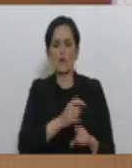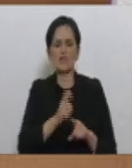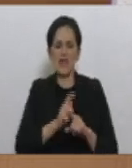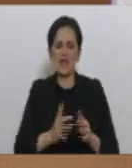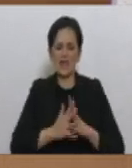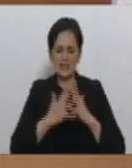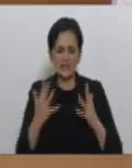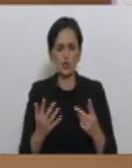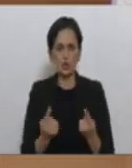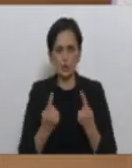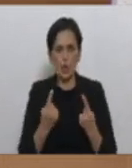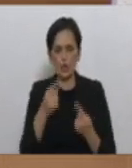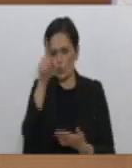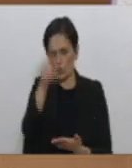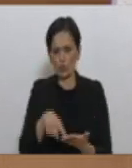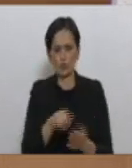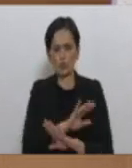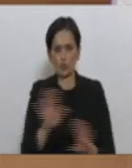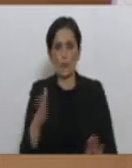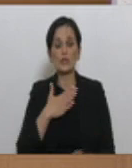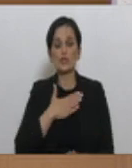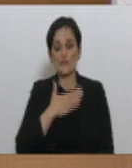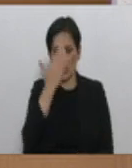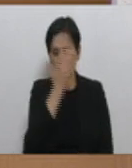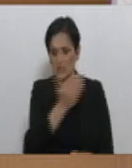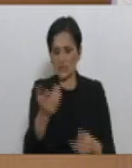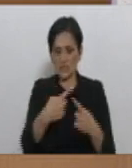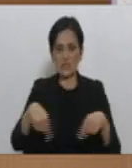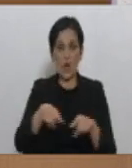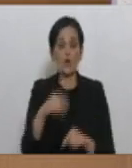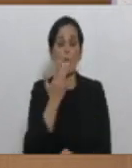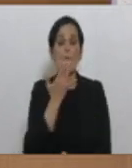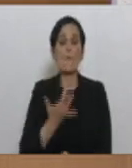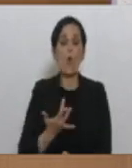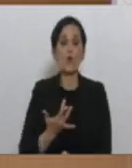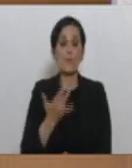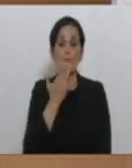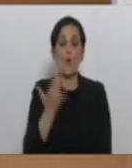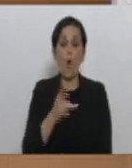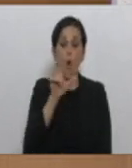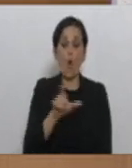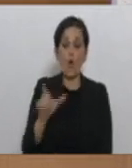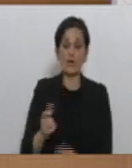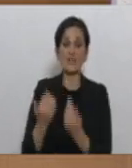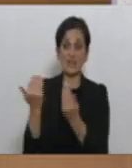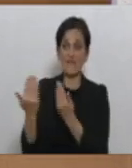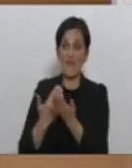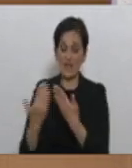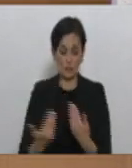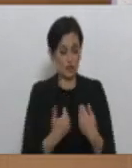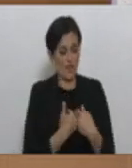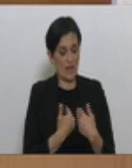დიდი უნდობლობა ჩვენი საზოგადოებისა, პოლიტიკის, პოლიტიკოსების თქვენს მიმართ, ჩვენს